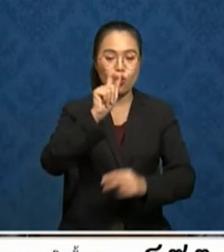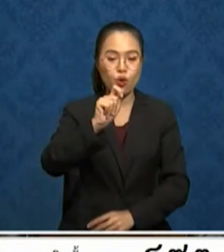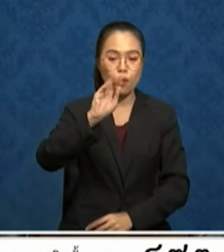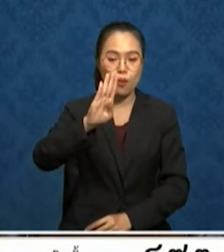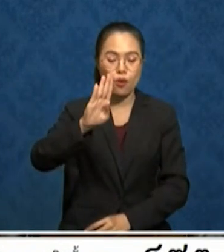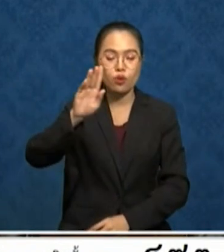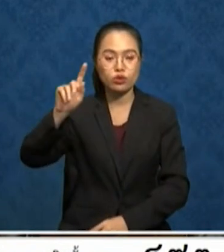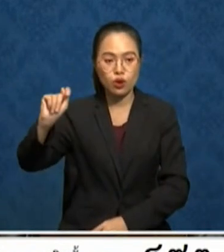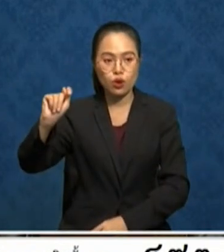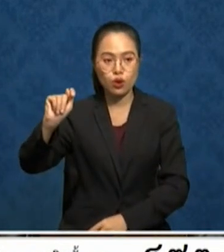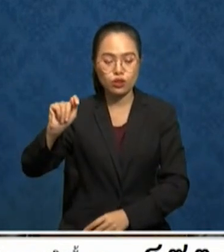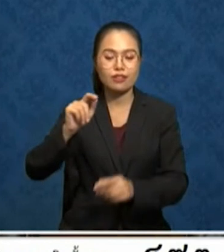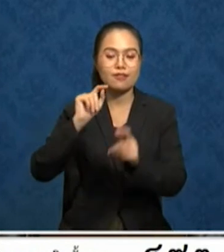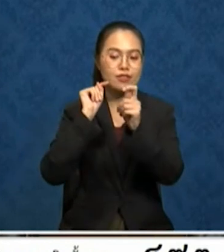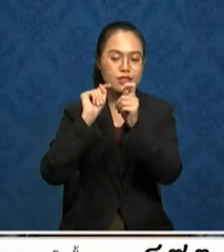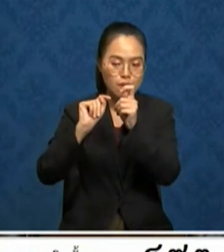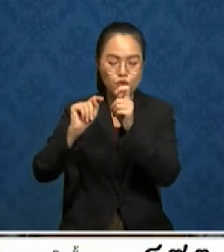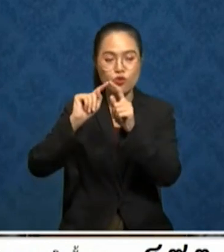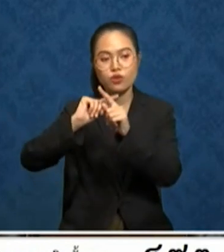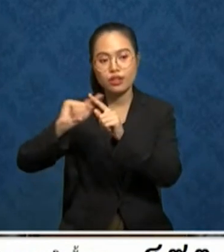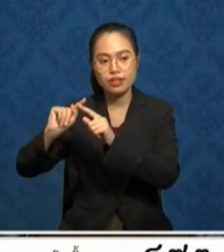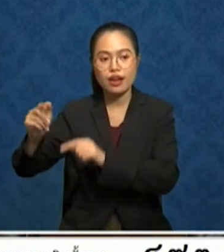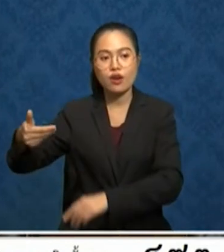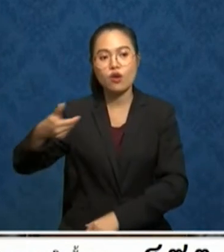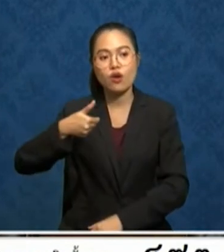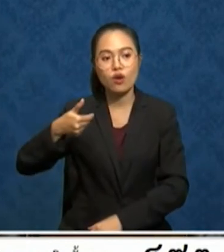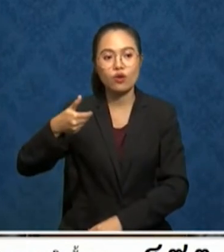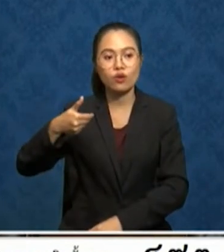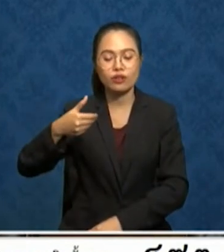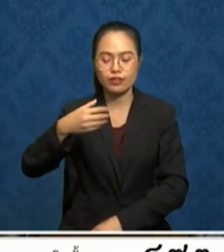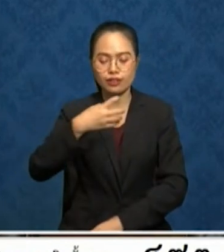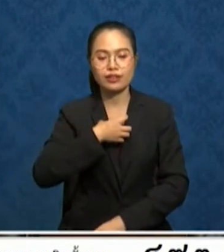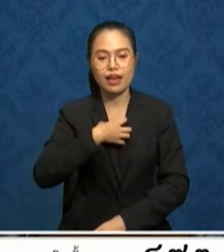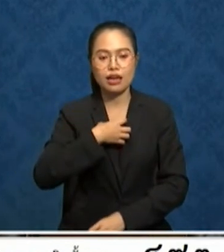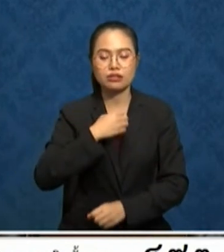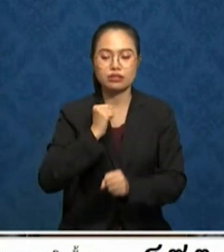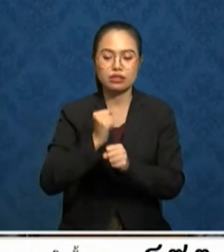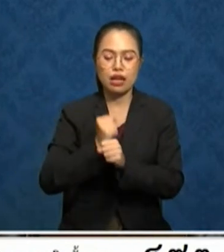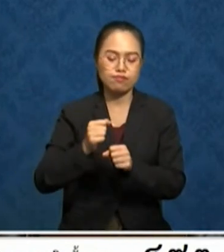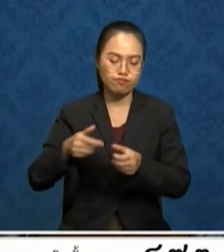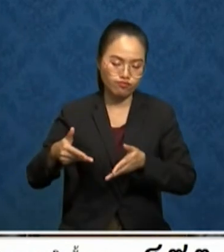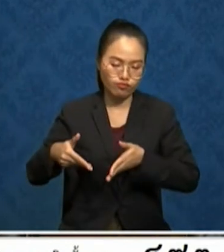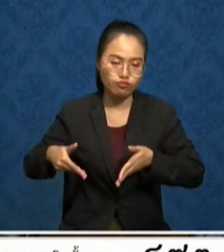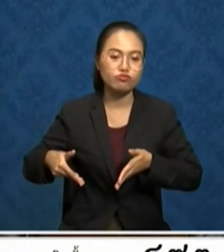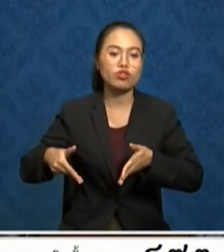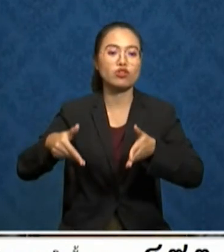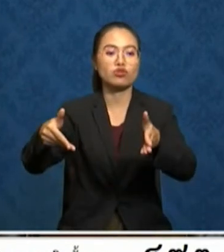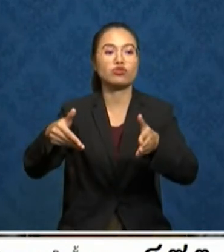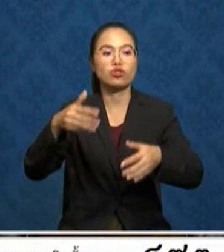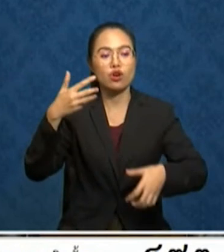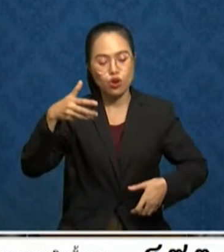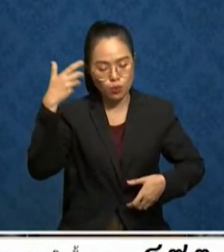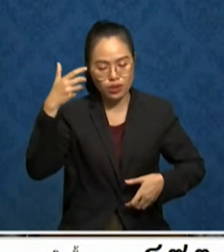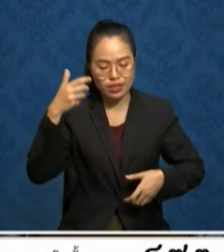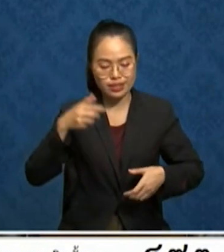ธนูตำบลงิ้วลายตำบลตะลุงและตำบลโพกต้นมีความต้องการให้ขยายถนนคันคลองลพบุรีบ้านแพกเป็น